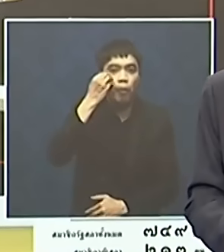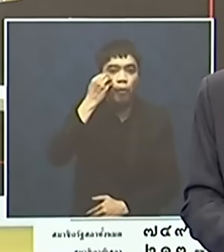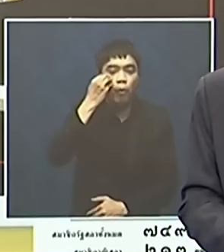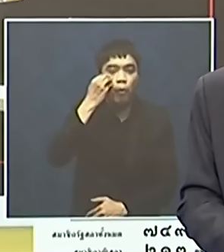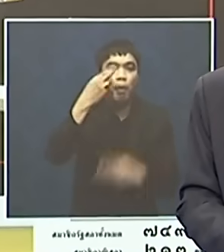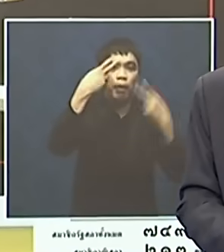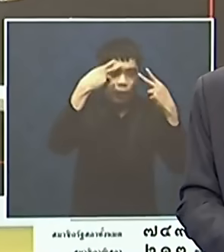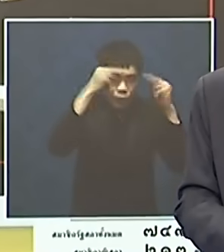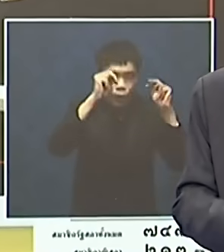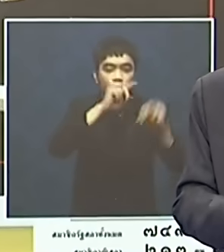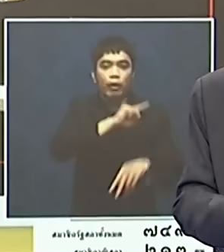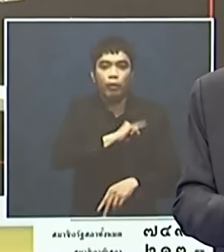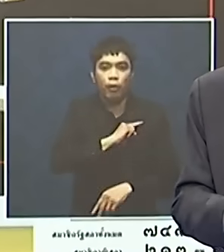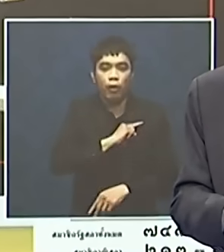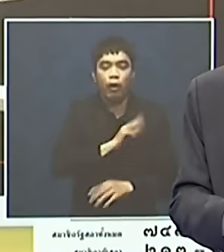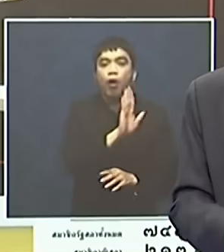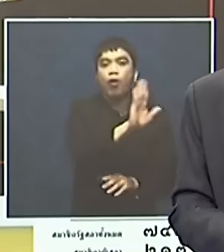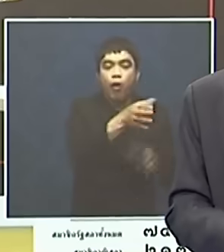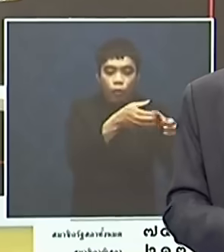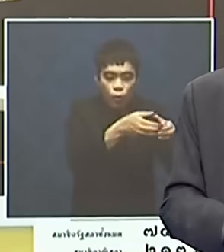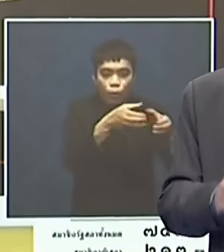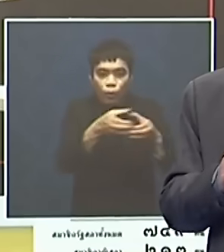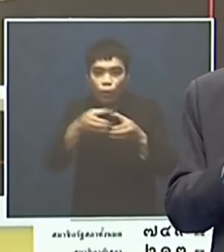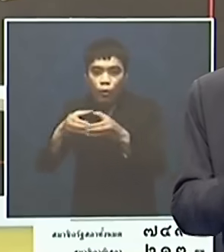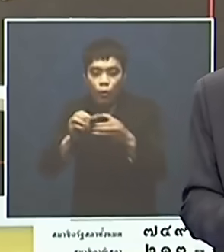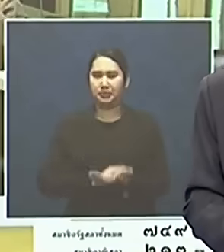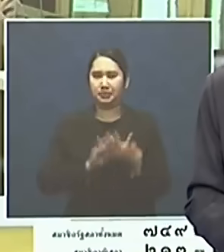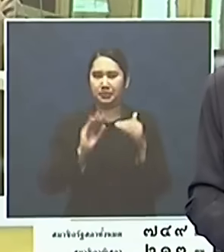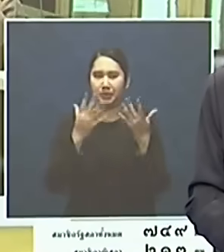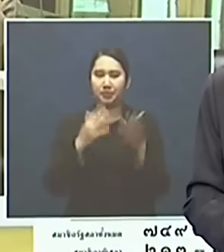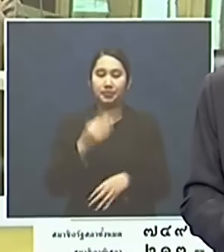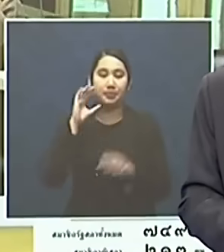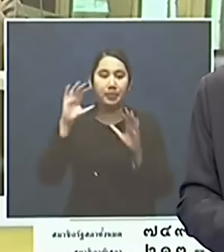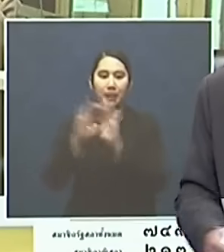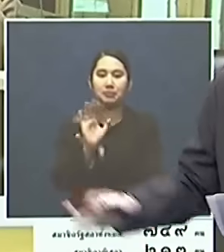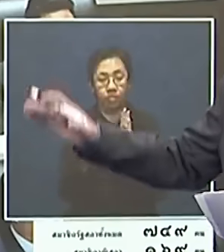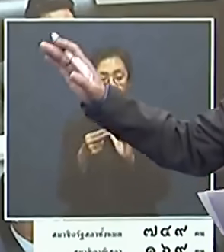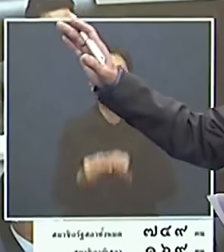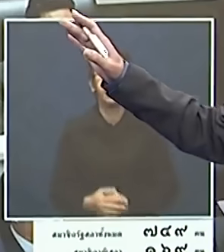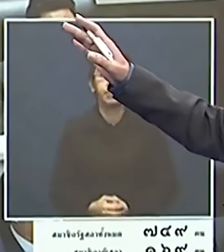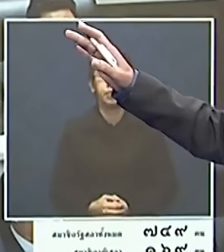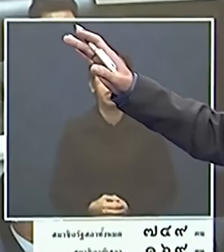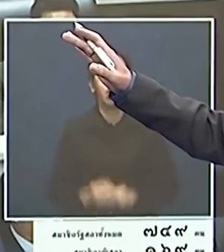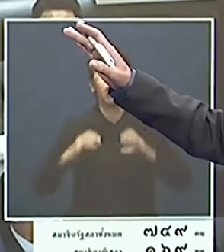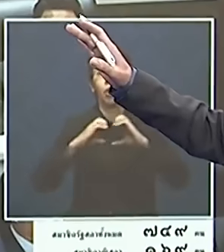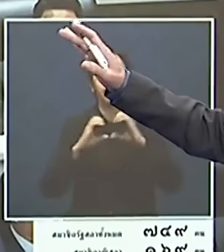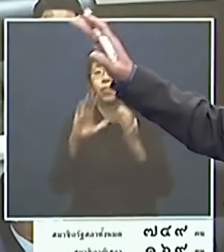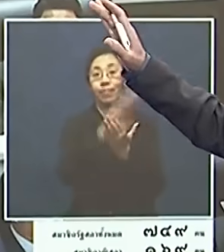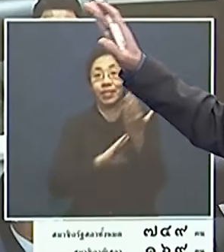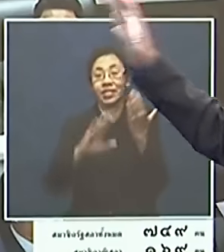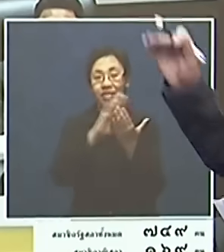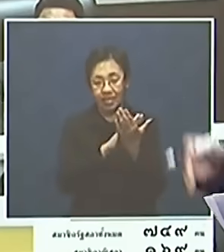ไม่อย่างไรนะครับขณะที่ในส่วนของสสบ้างครับเราไปดูบทบาทของสสนะครับ